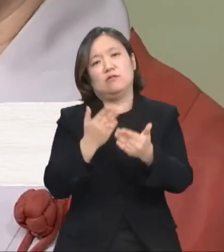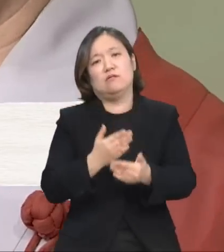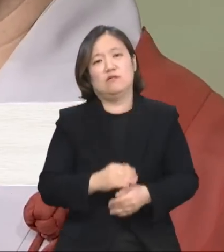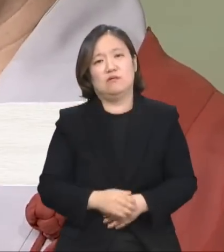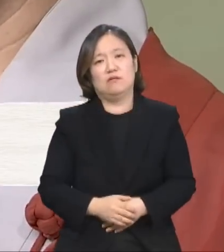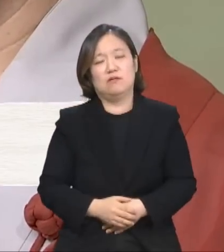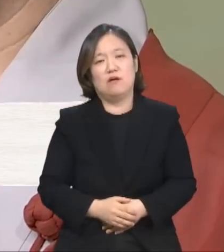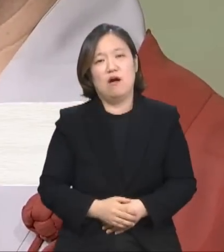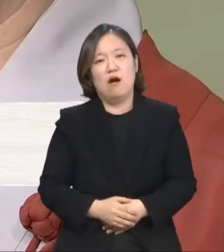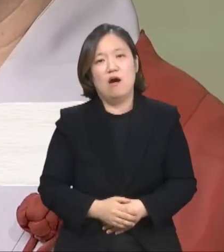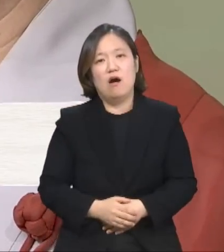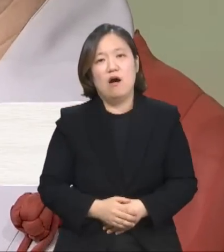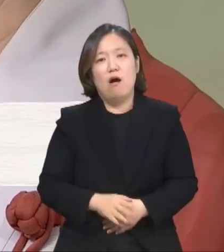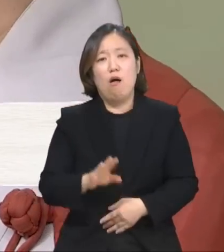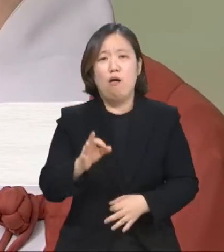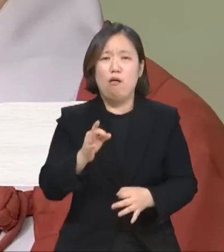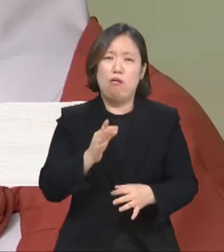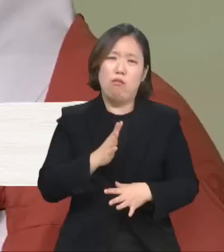얼마나 놀라셨을까